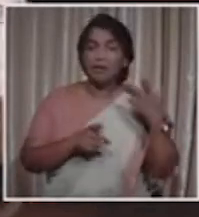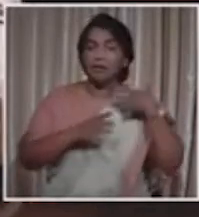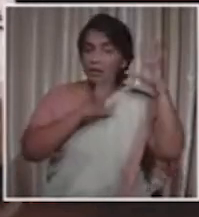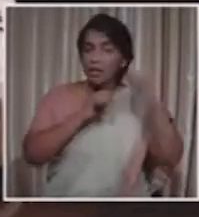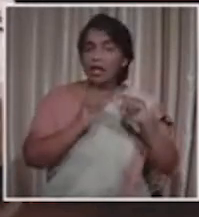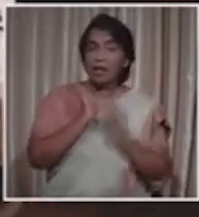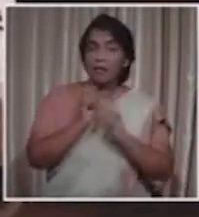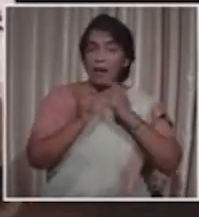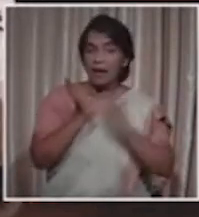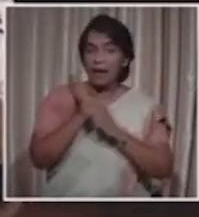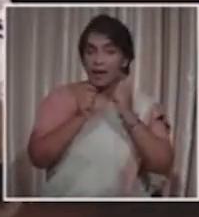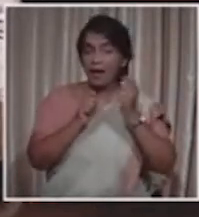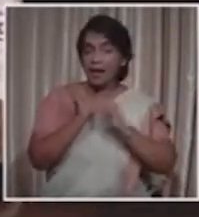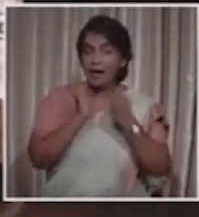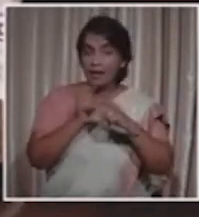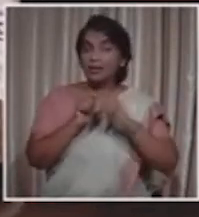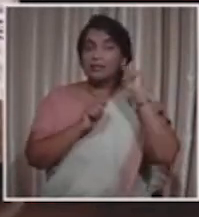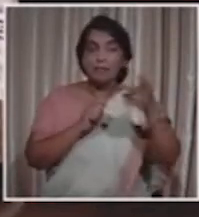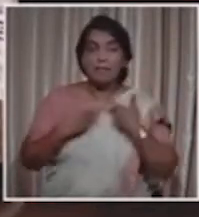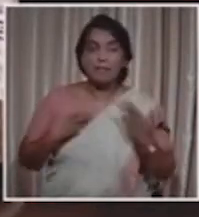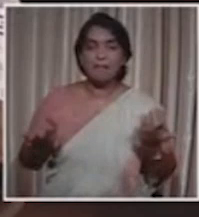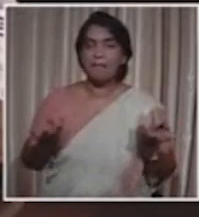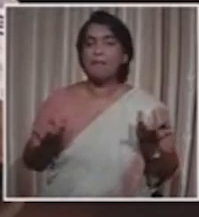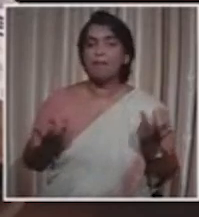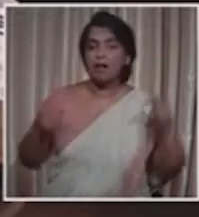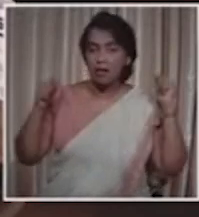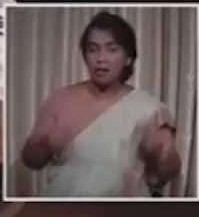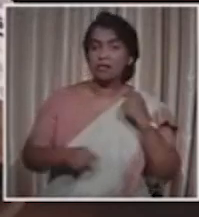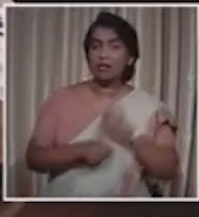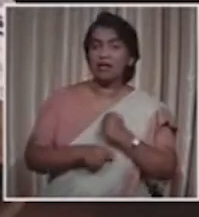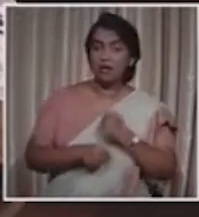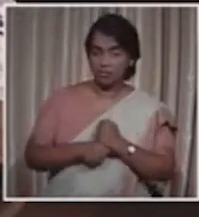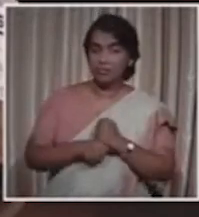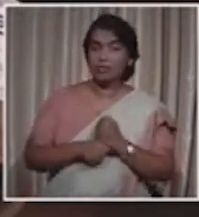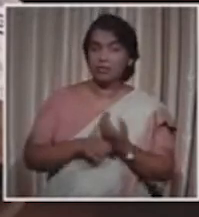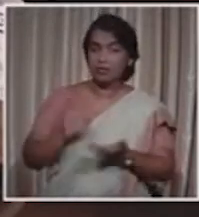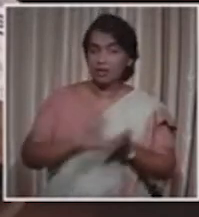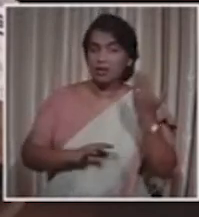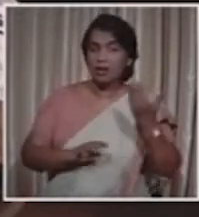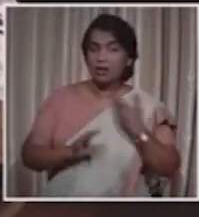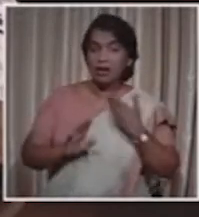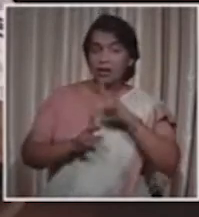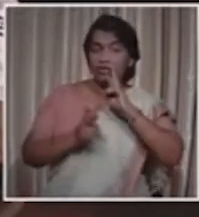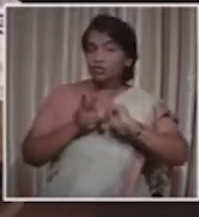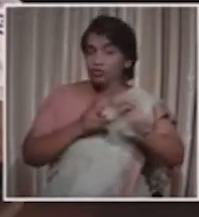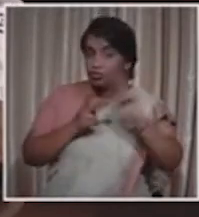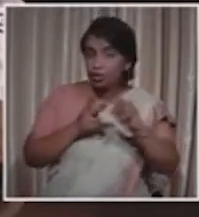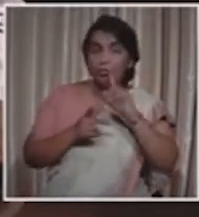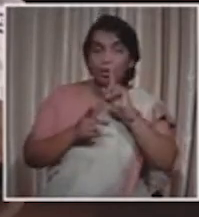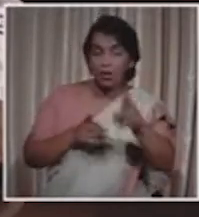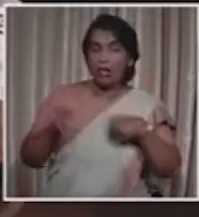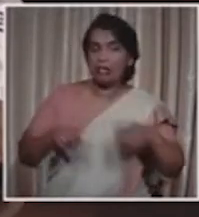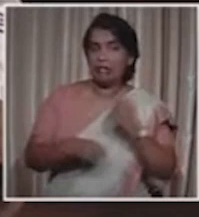ටික ගෙවන්න බැරුව අද ආණ්ඩුව ගිහිල්ලා තියෙනවා අපි කරන්න එපයි කිව්ව තැනට මොකද්ද